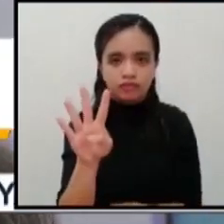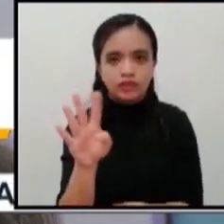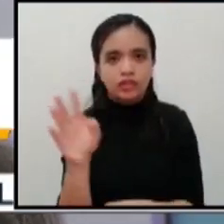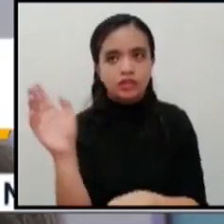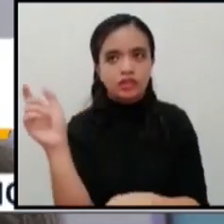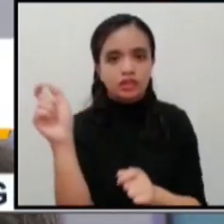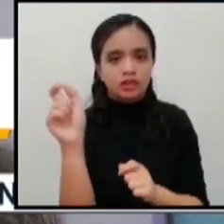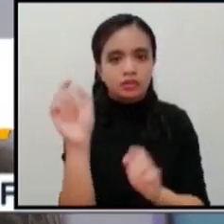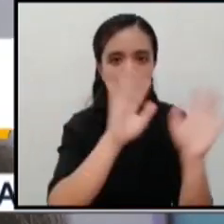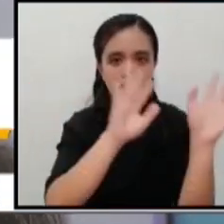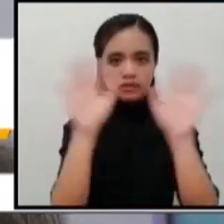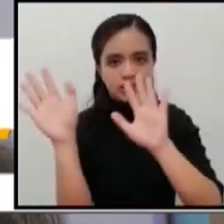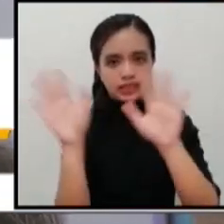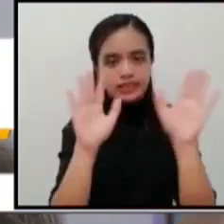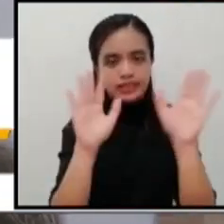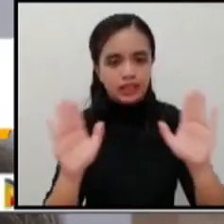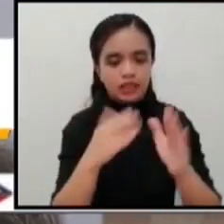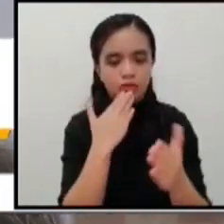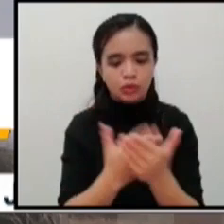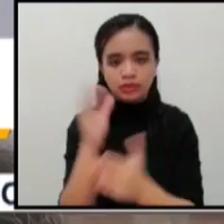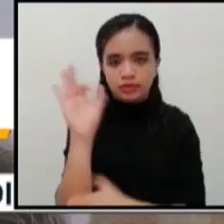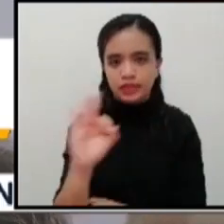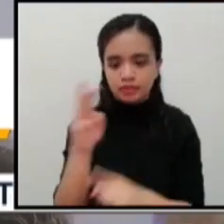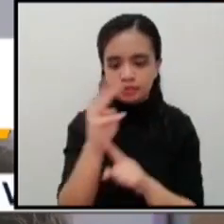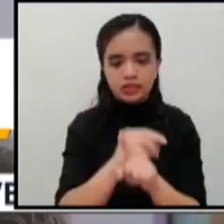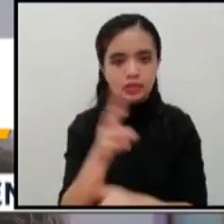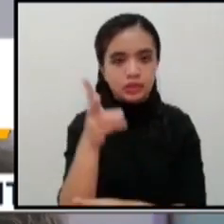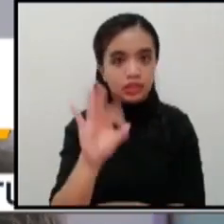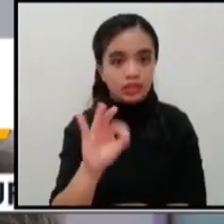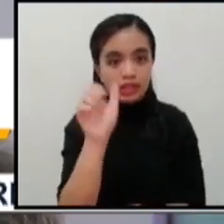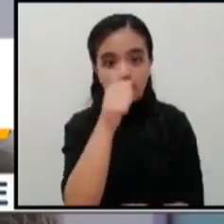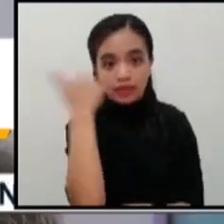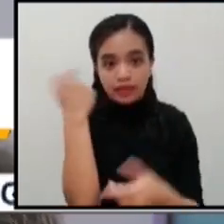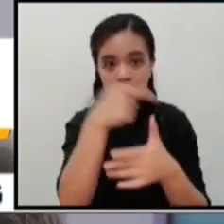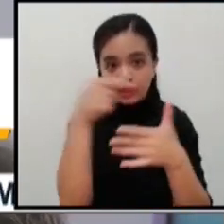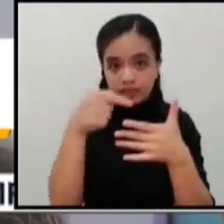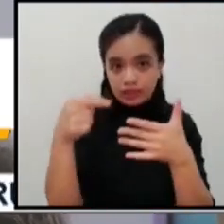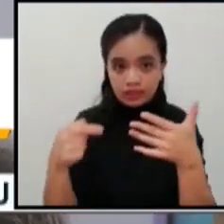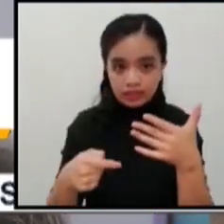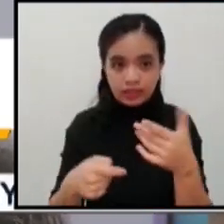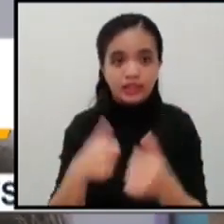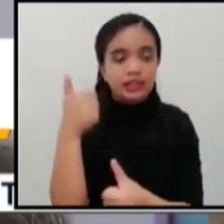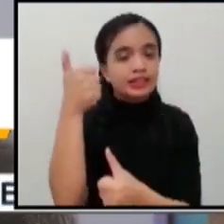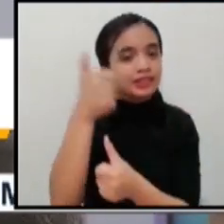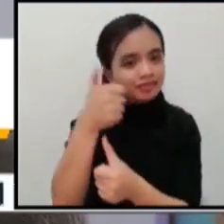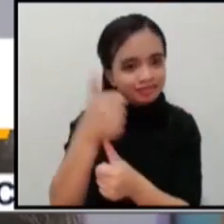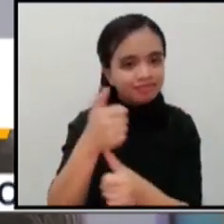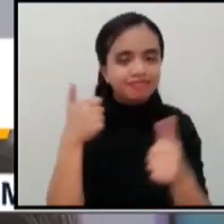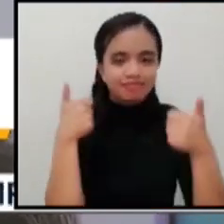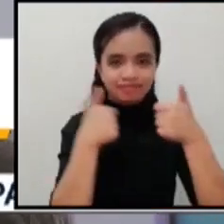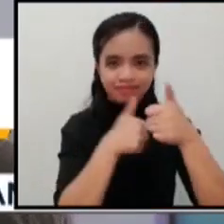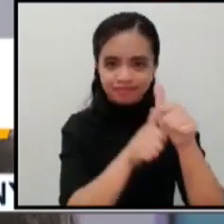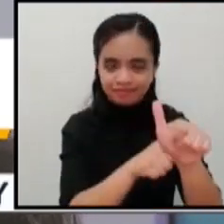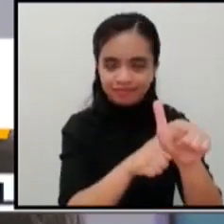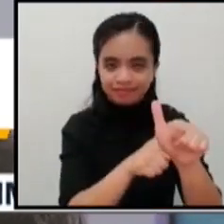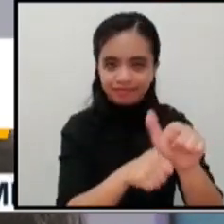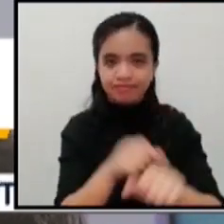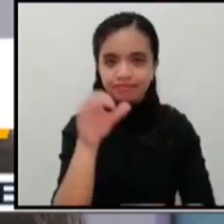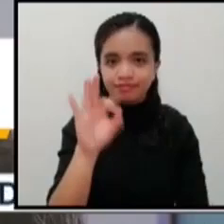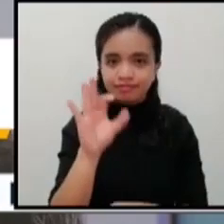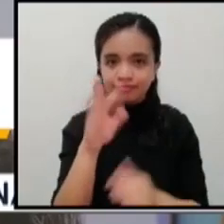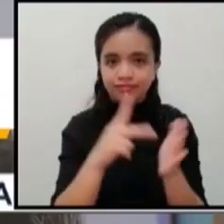March 29. And para sa iba pang mga detalye, just like and follow our Facebook page,